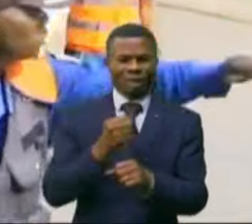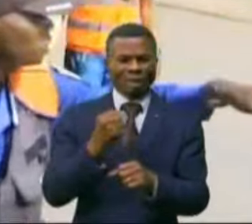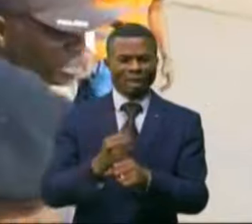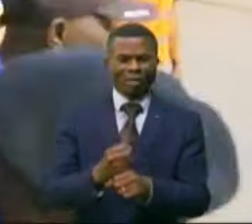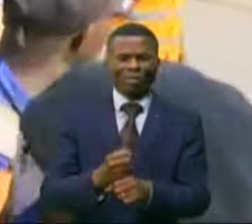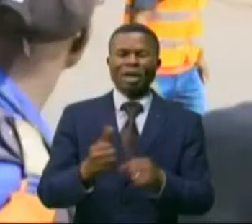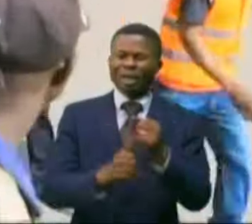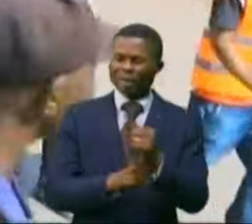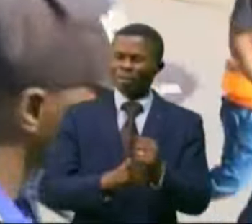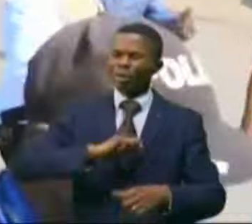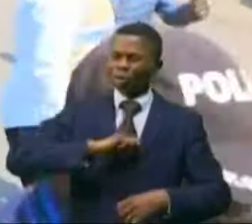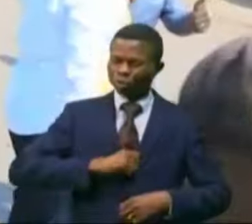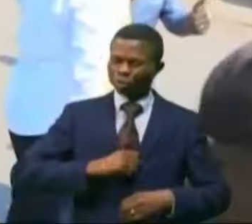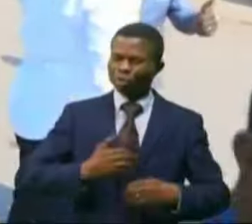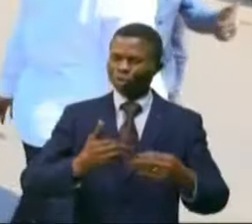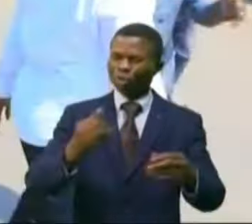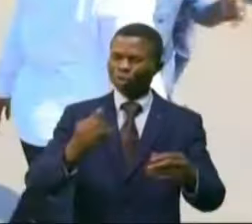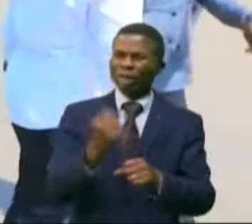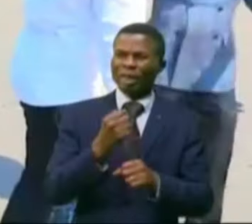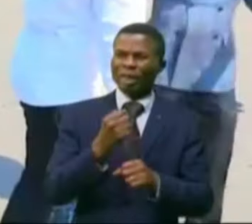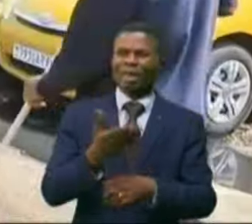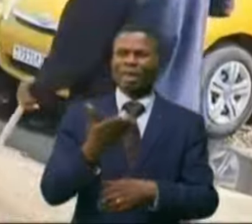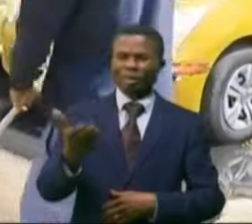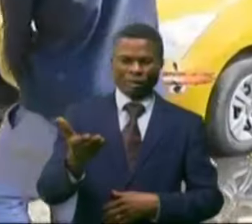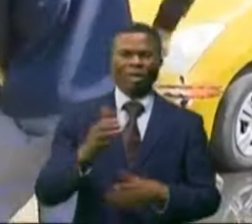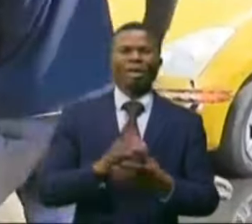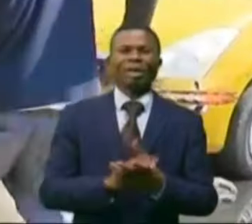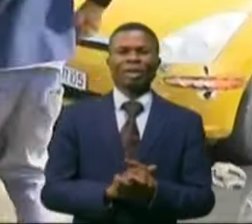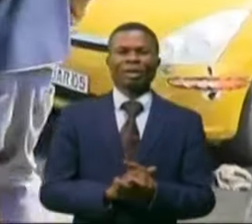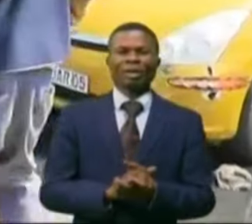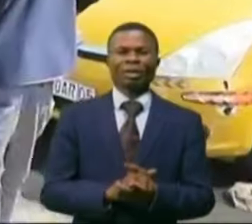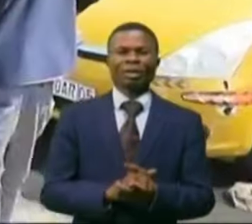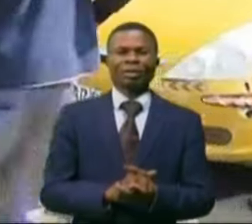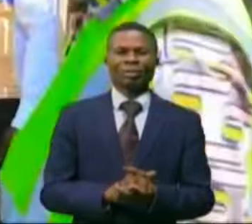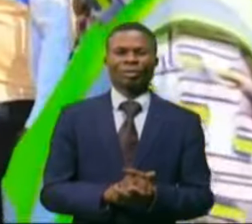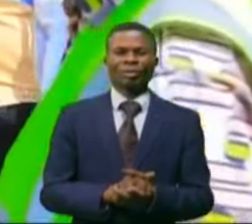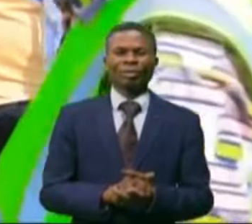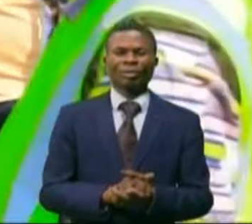de Lubumbashi, à assainir sa juridiction.